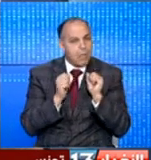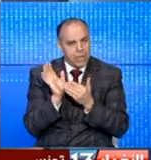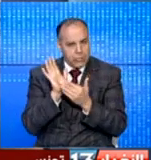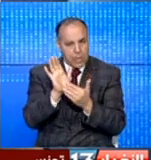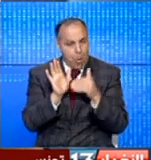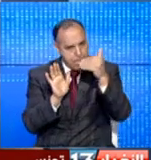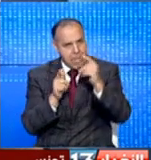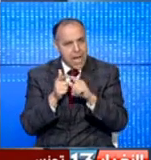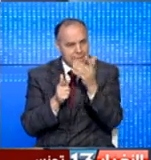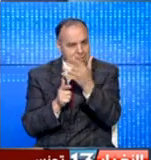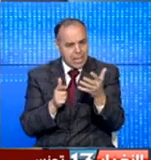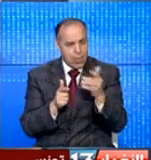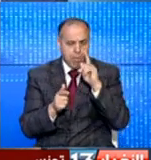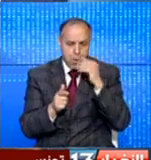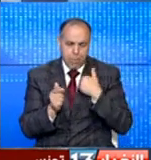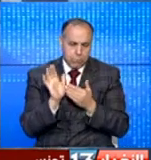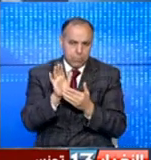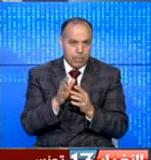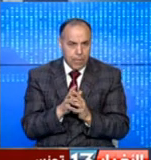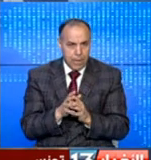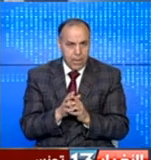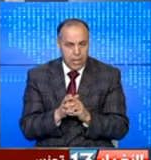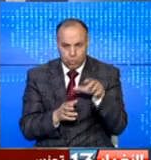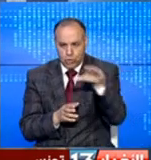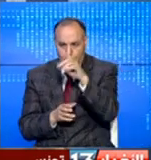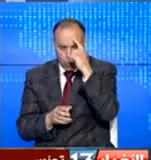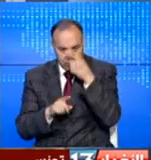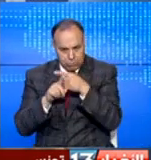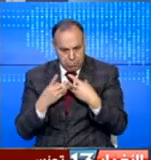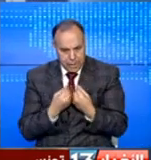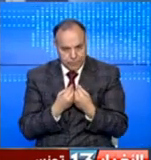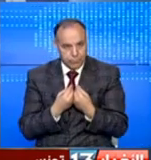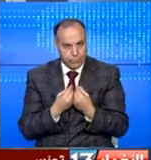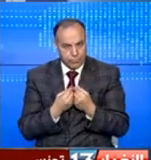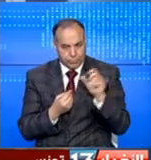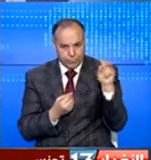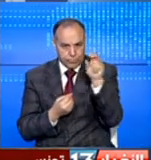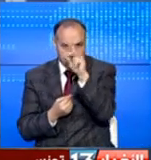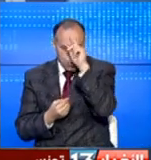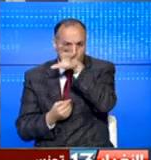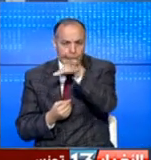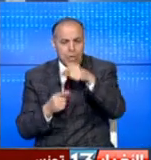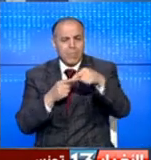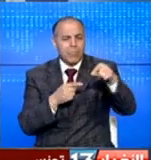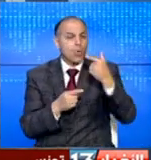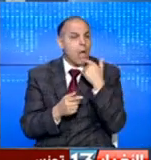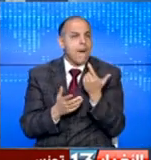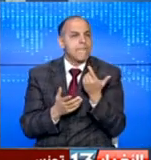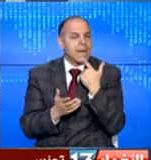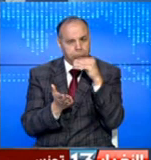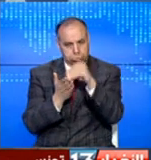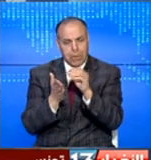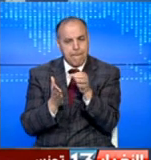نقدموها احنا للتلامذه ولا الاولياء ولا الساده. نتنقلوا في الجهات احنا والشركاء نتاعنا، دونك نتنقلوا في الجهات اي اون كونسيكونس